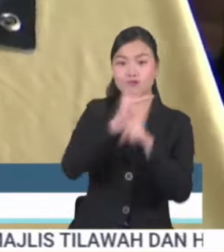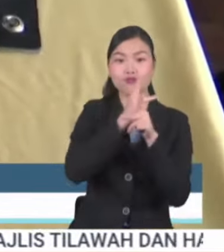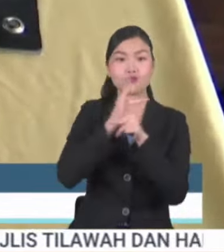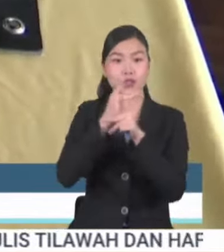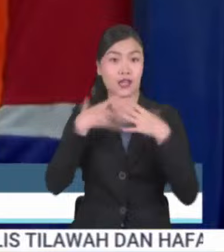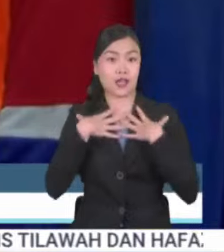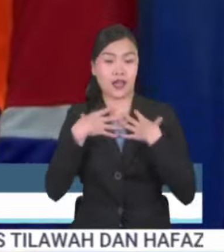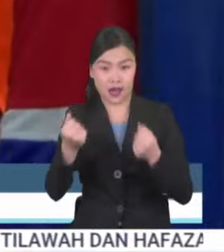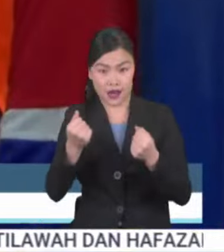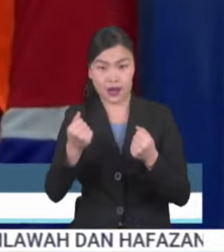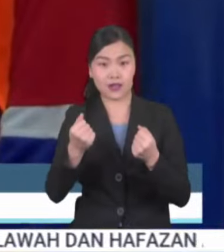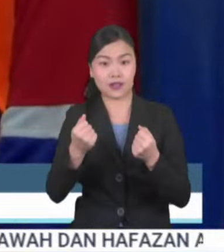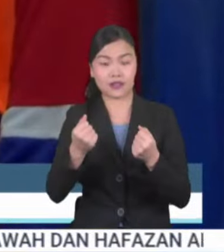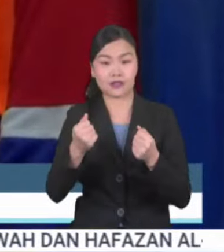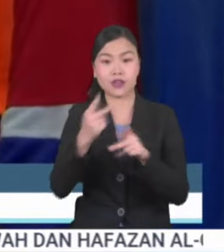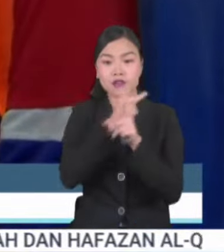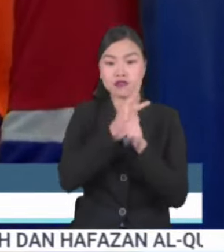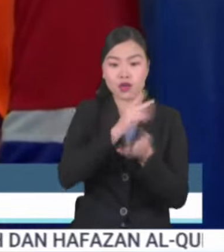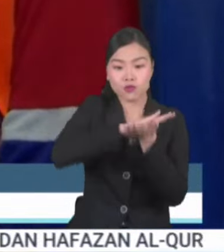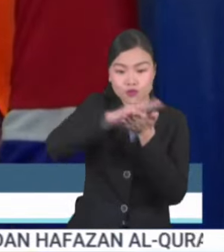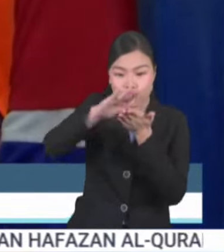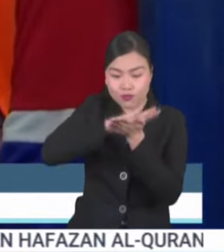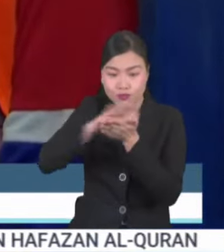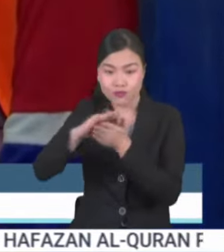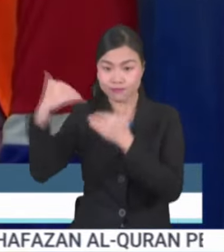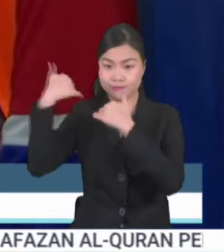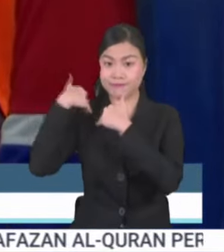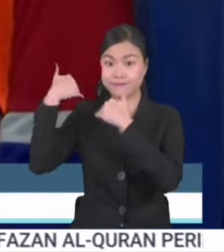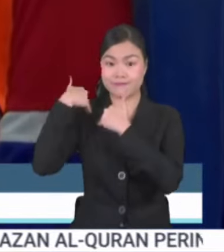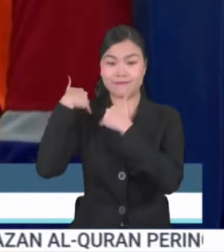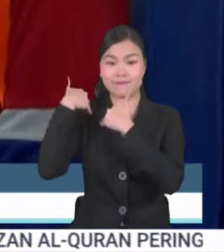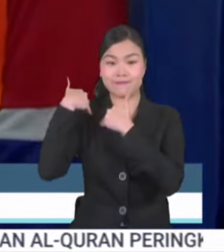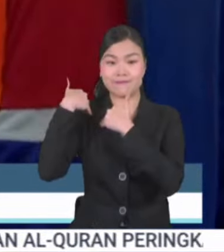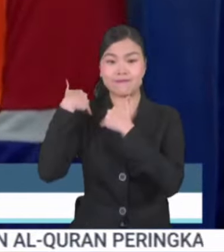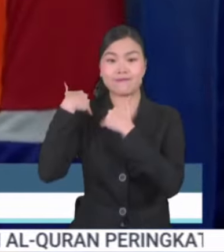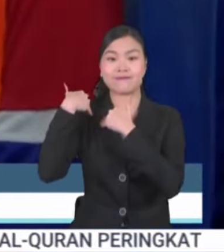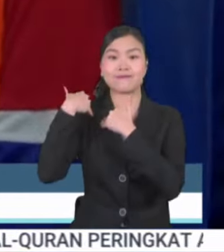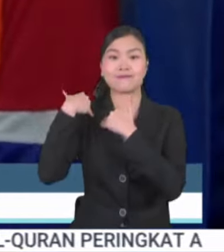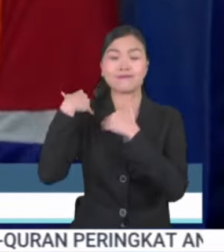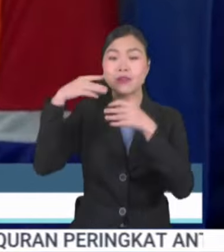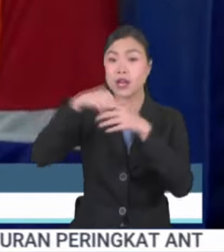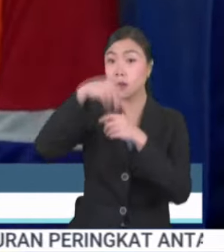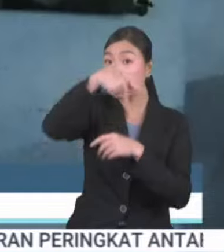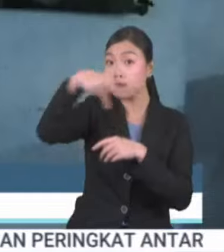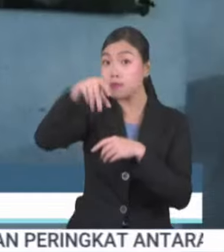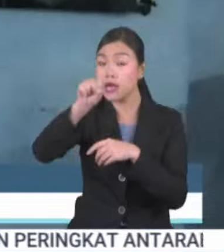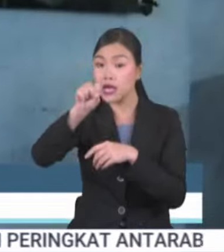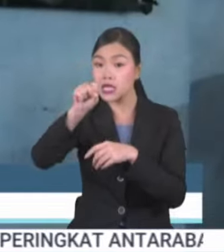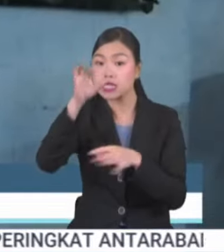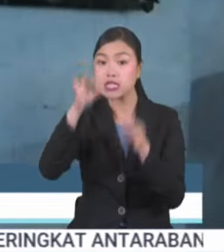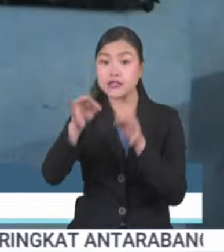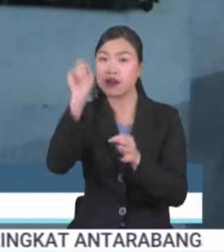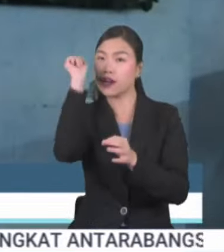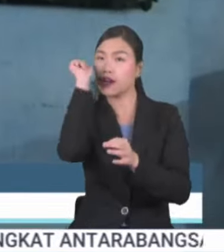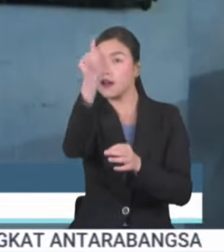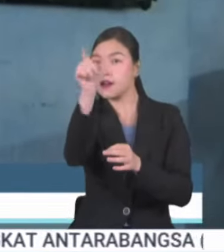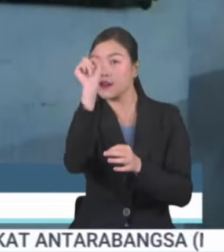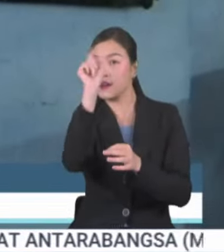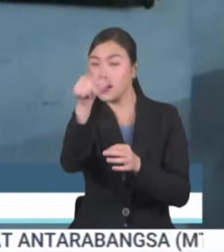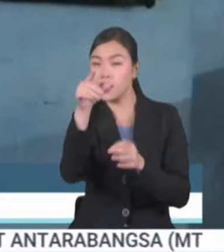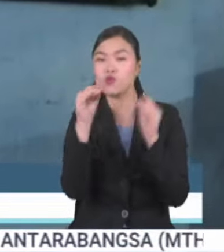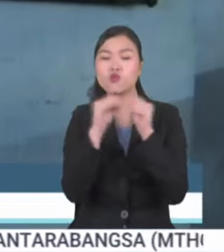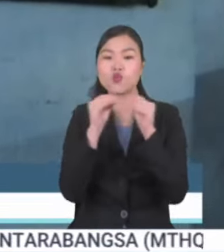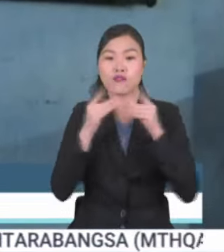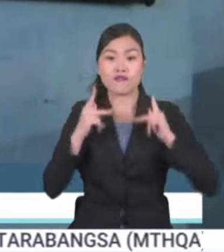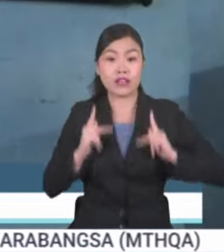kesihatan. Jaga kesihatan, jaga kebersihan, tanggungjawab untuk menjaga kebersihan di PPS. Kalau dat tu adalah lebih kepada fizikal